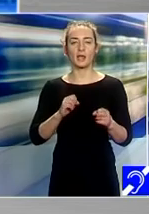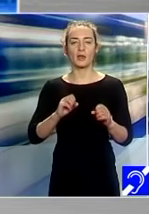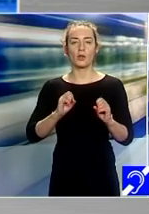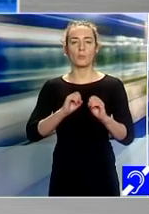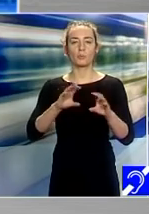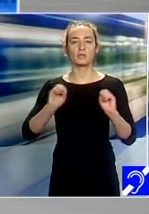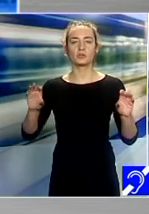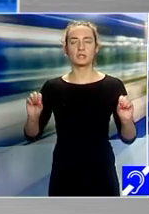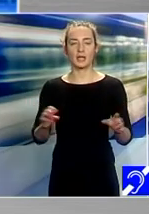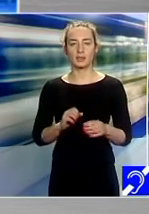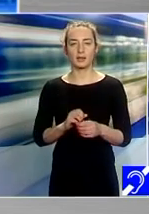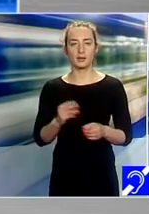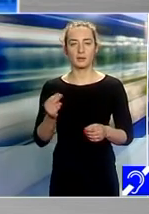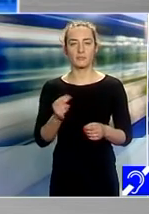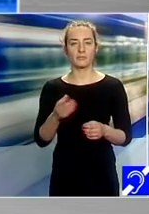în incidență